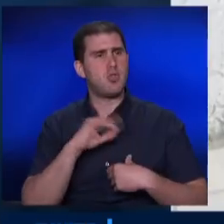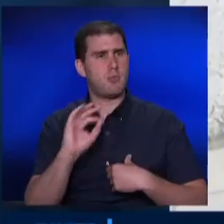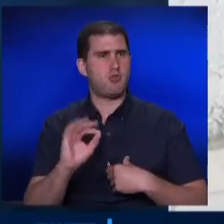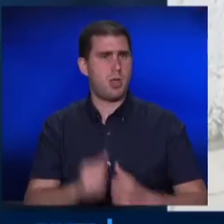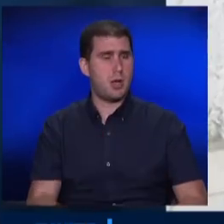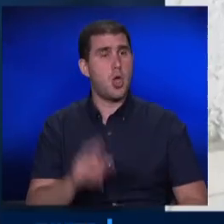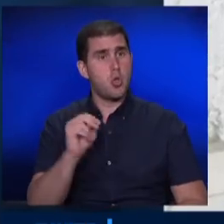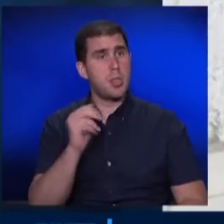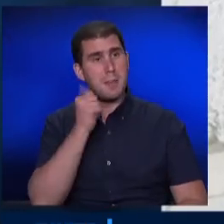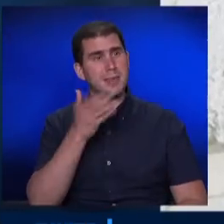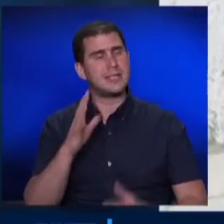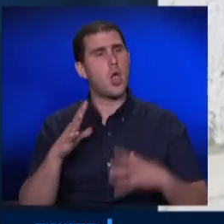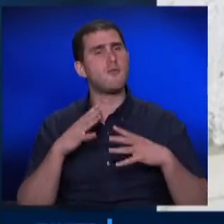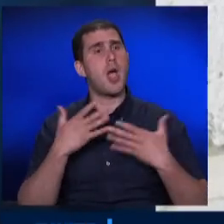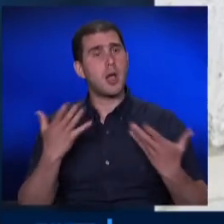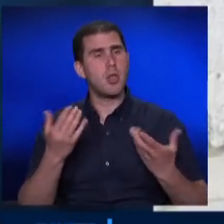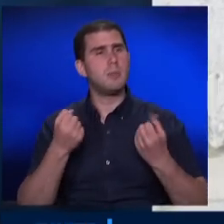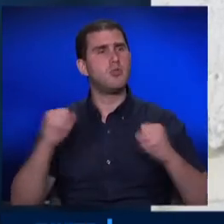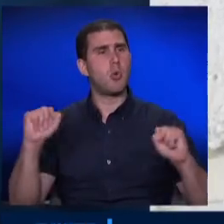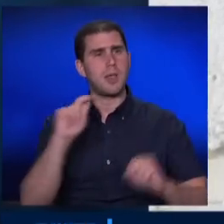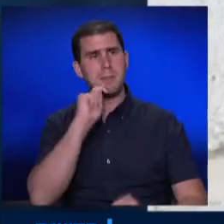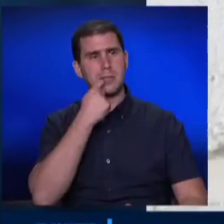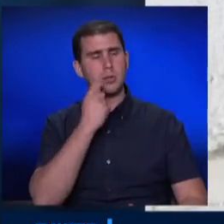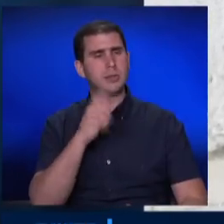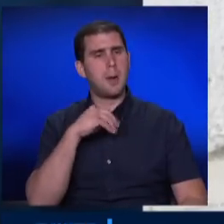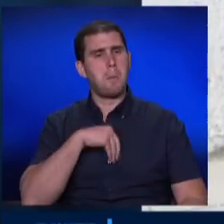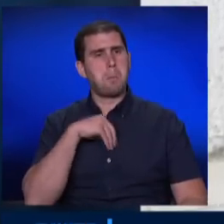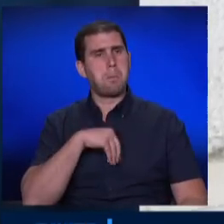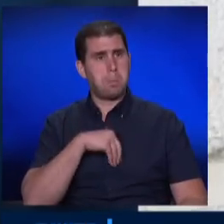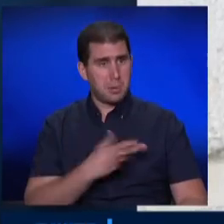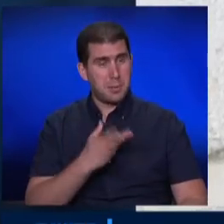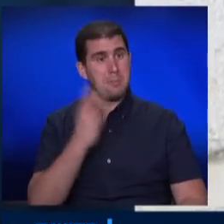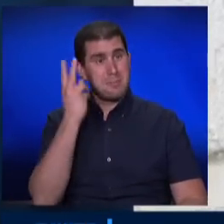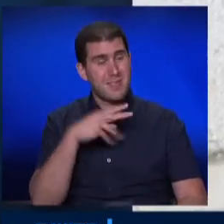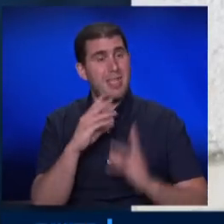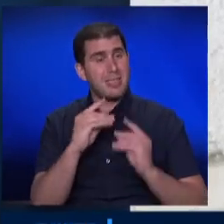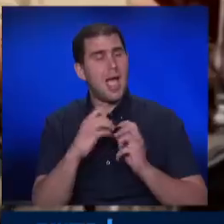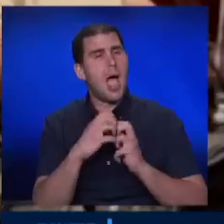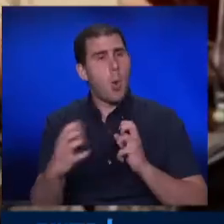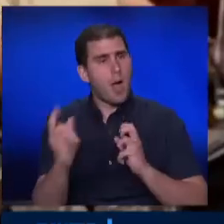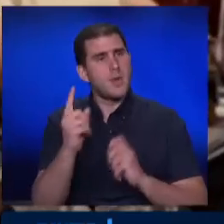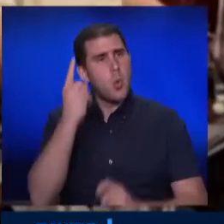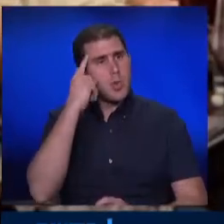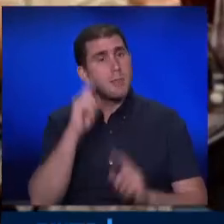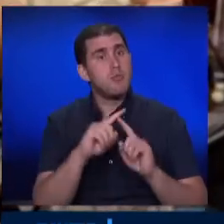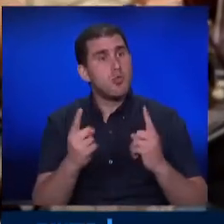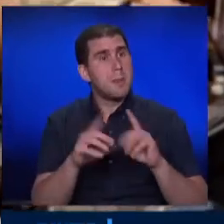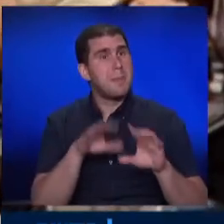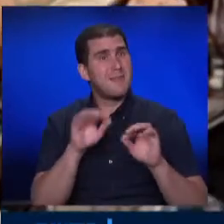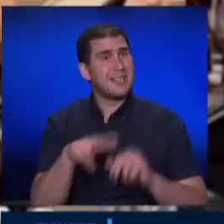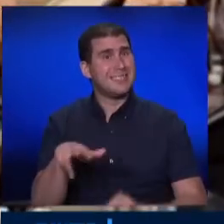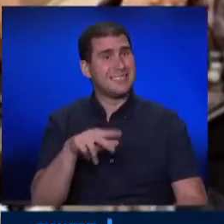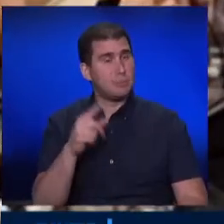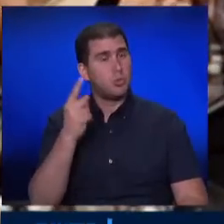נון תצא מחר לחופש הגדול משוחררת מהסוד שנאלצה לשמור. מבינה שהדרך עוד ארוכה, אבל יודעת שבשונה מנבחרי